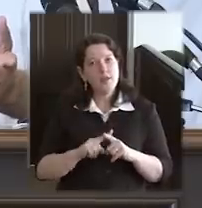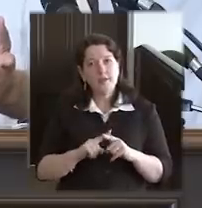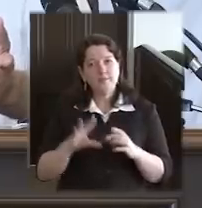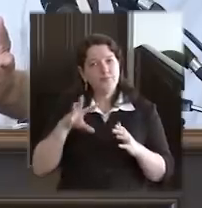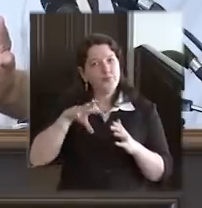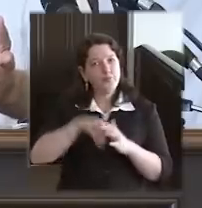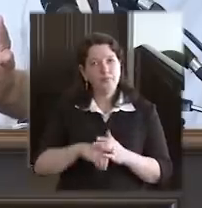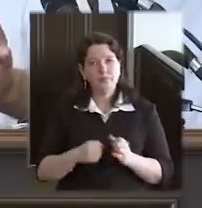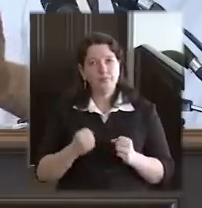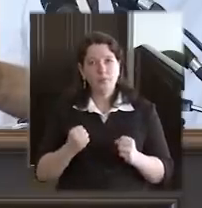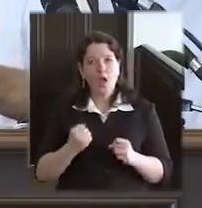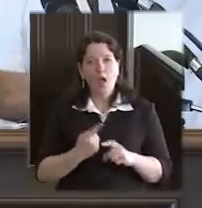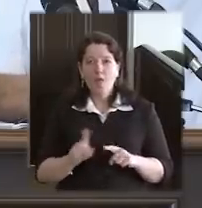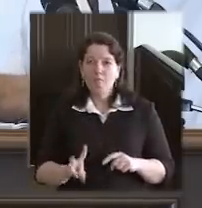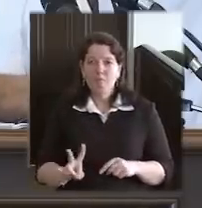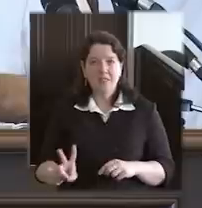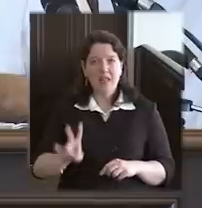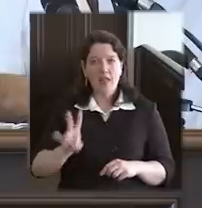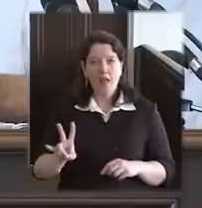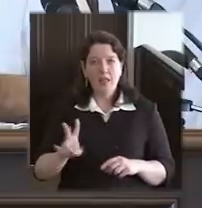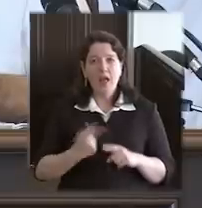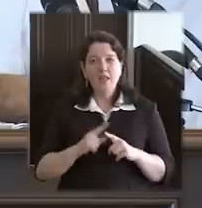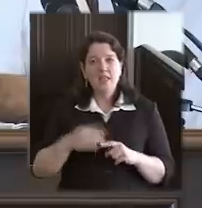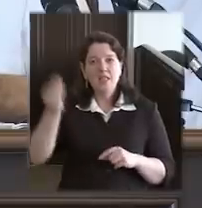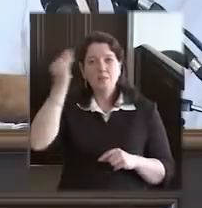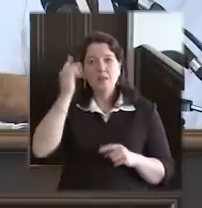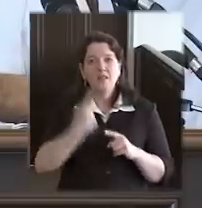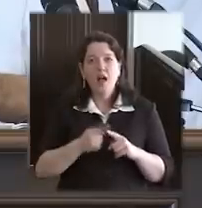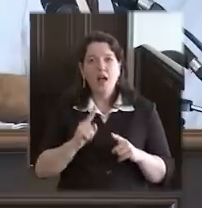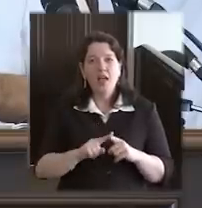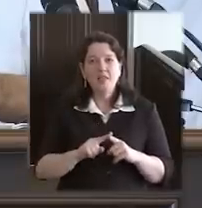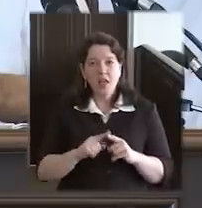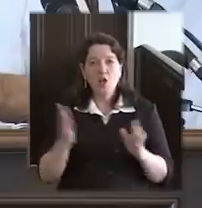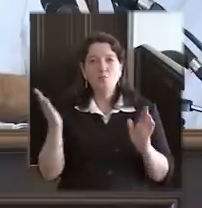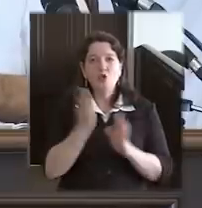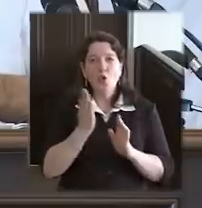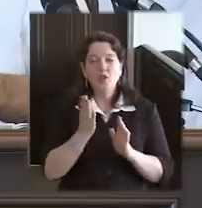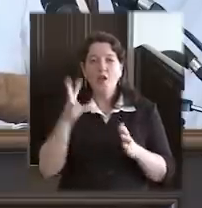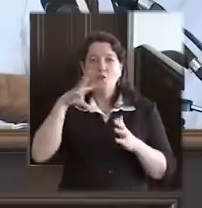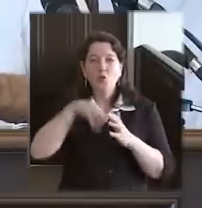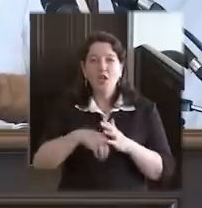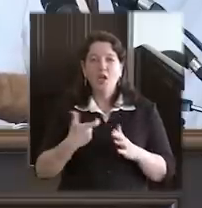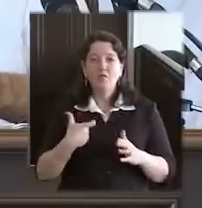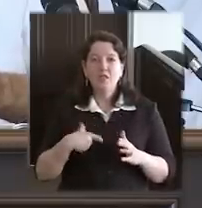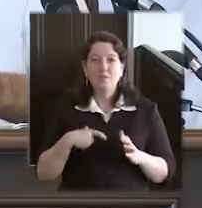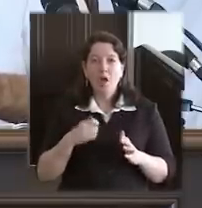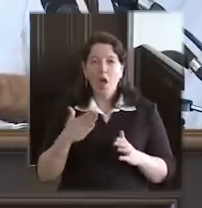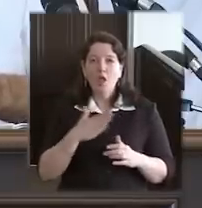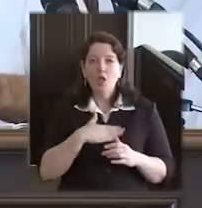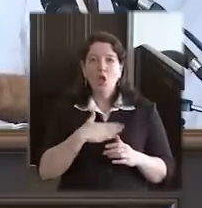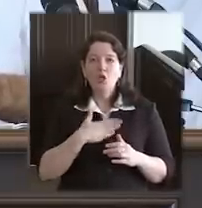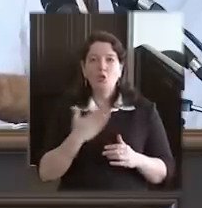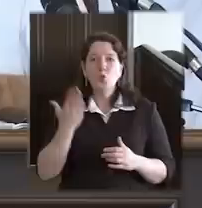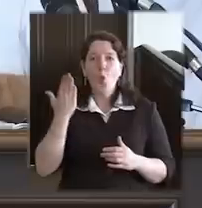это часть. А суть этой нашей природы составляет именно